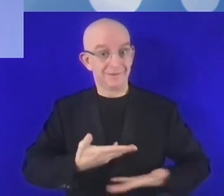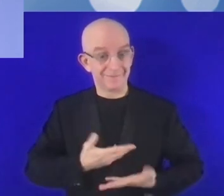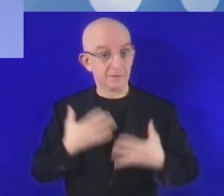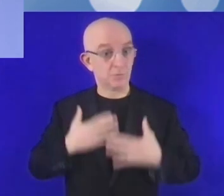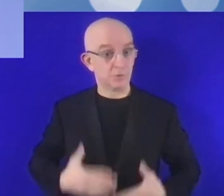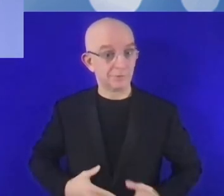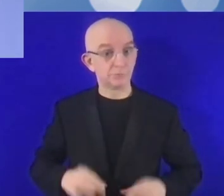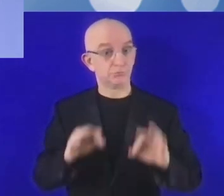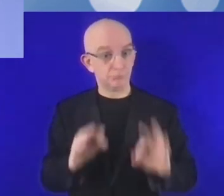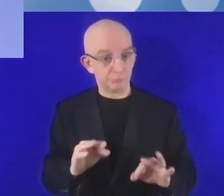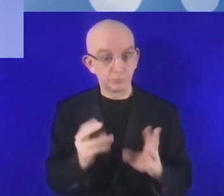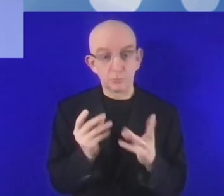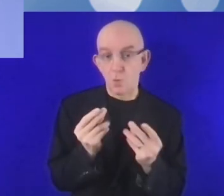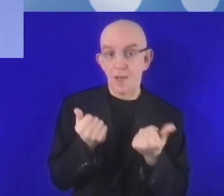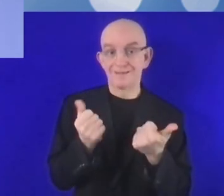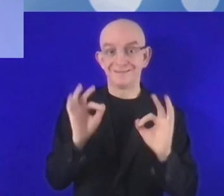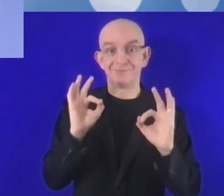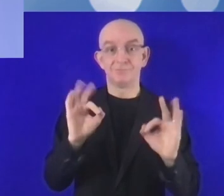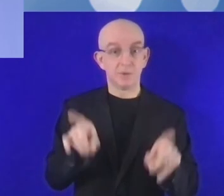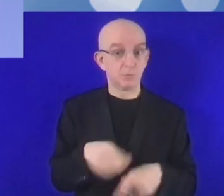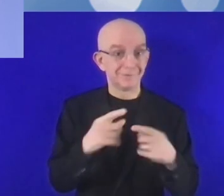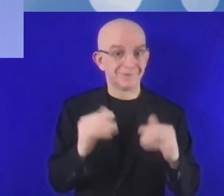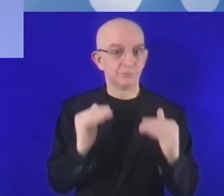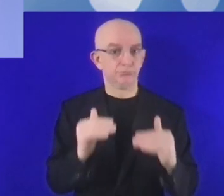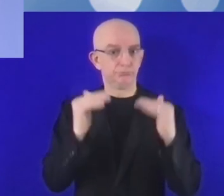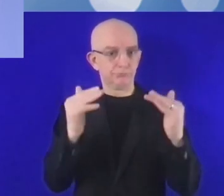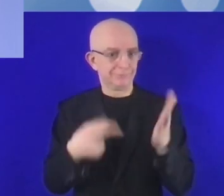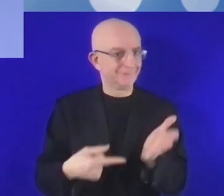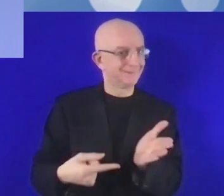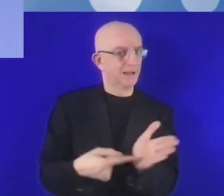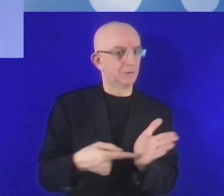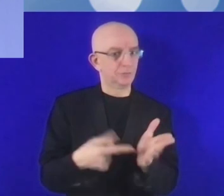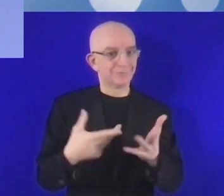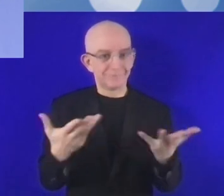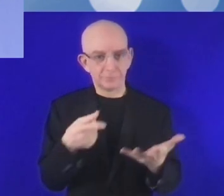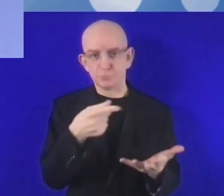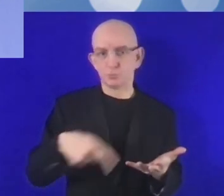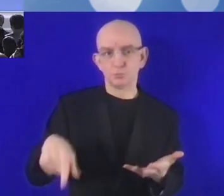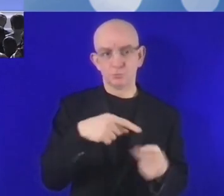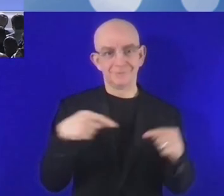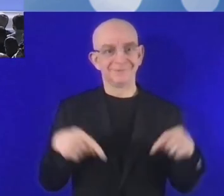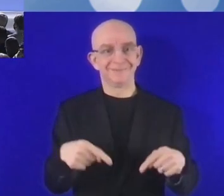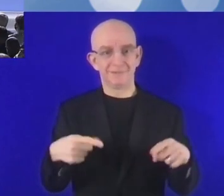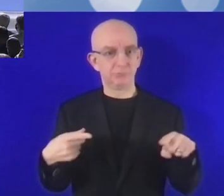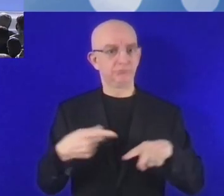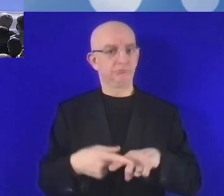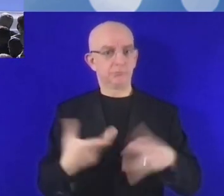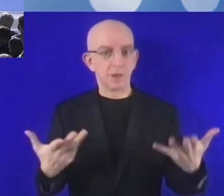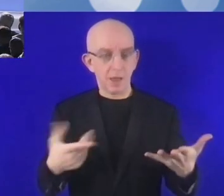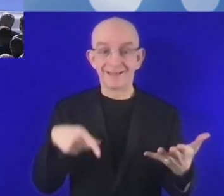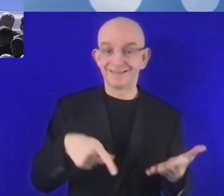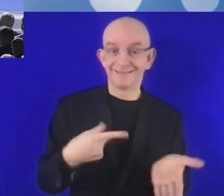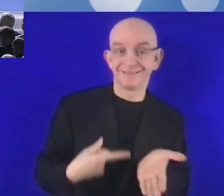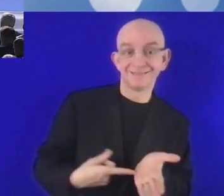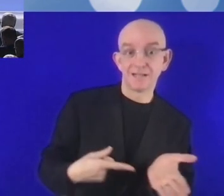也知道高质量的音乐对我们身体有更好的影响。那么 科技对它有什么影响呢？我